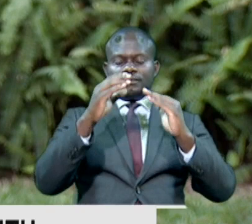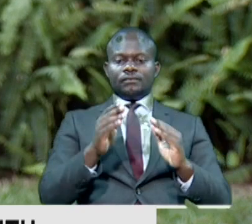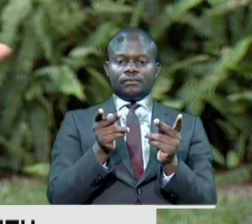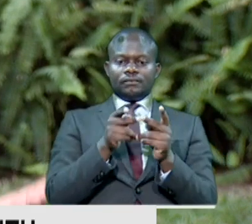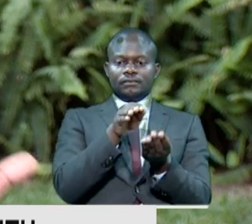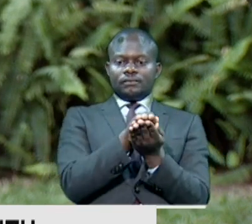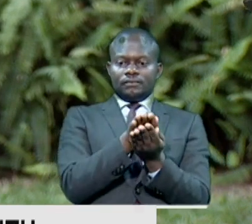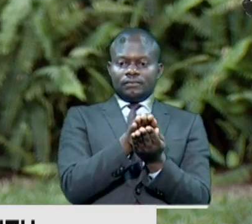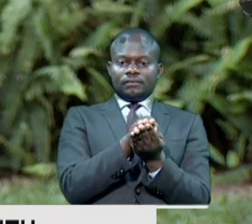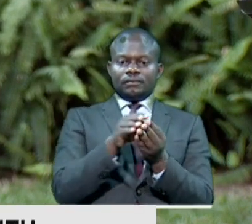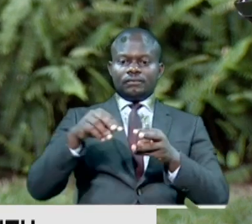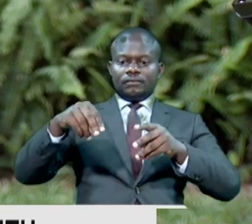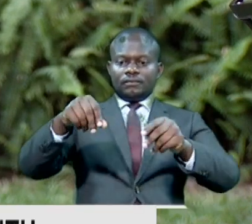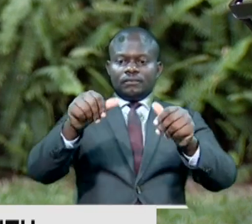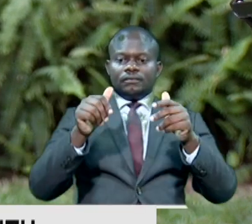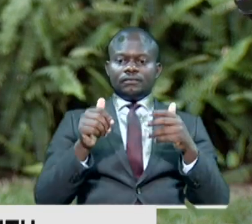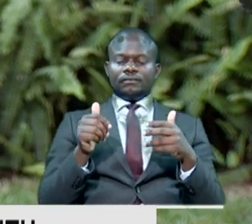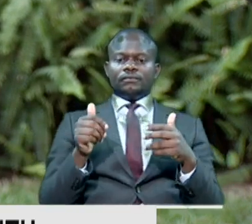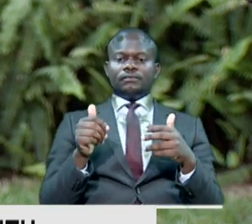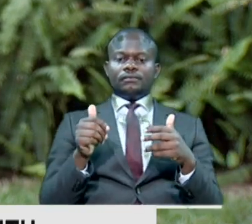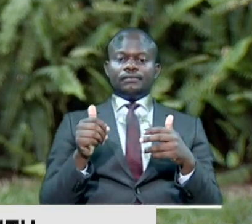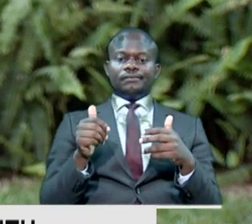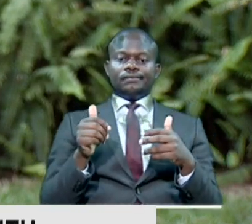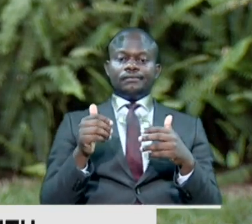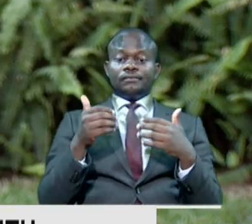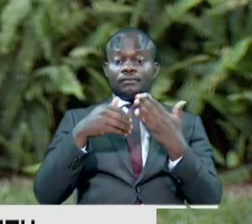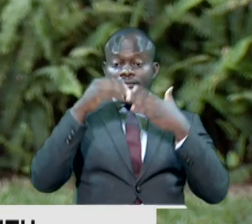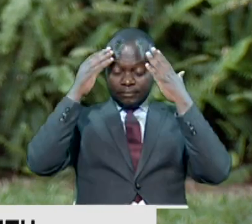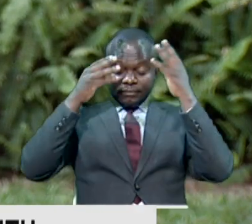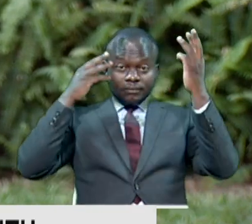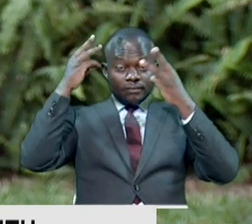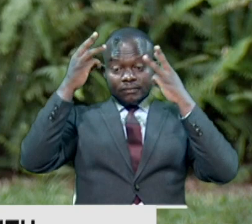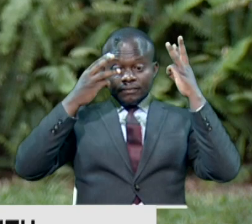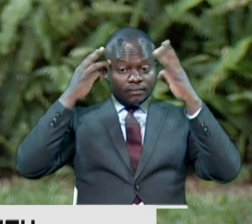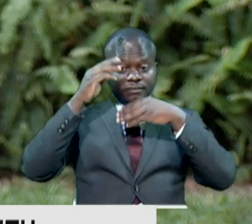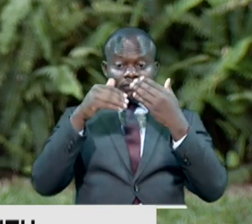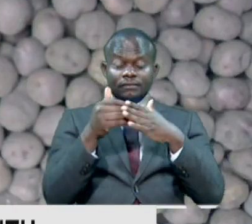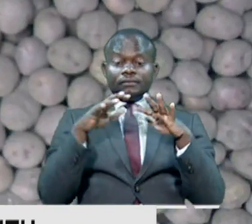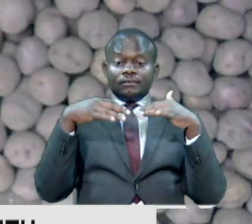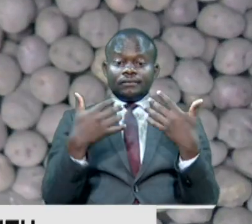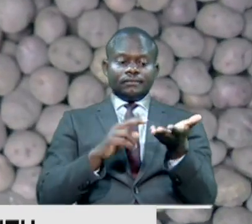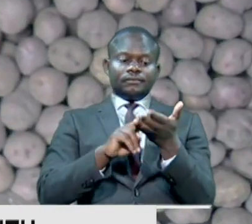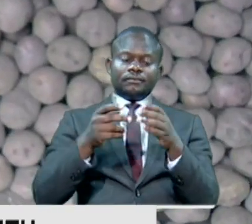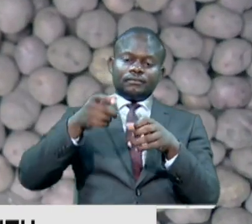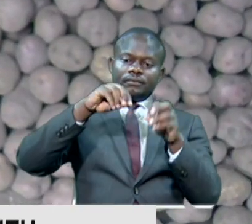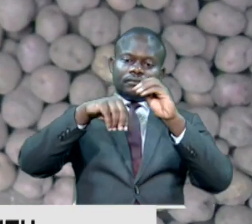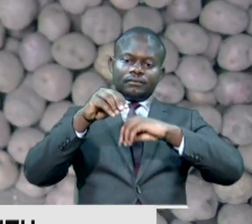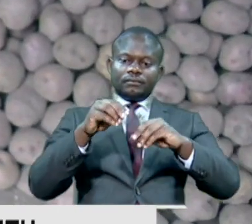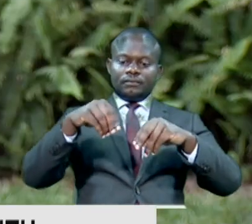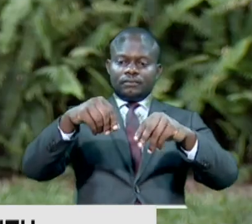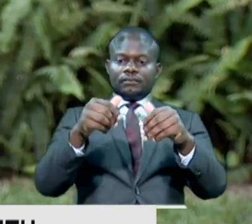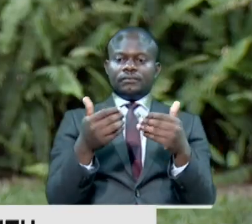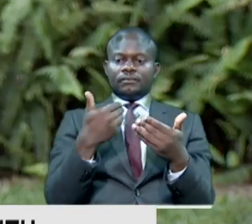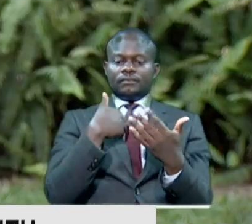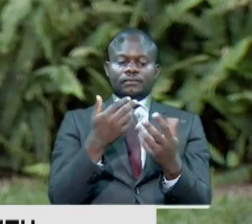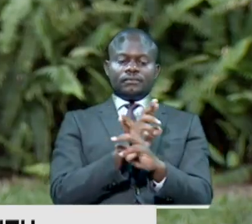y'imbuto no yifumbire ku mpungenge rero z'uko gukoresha inyongera musaruro byaba bifitanye